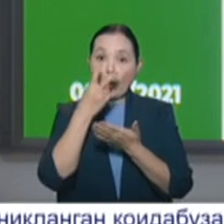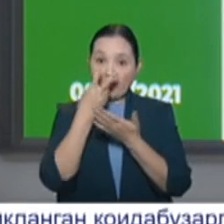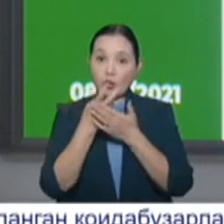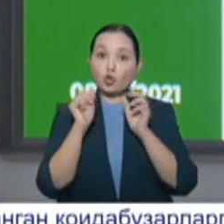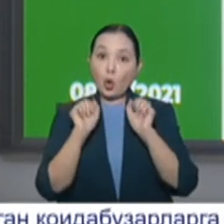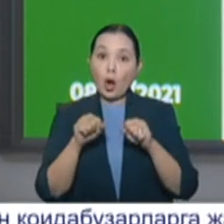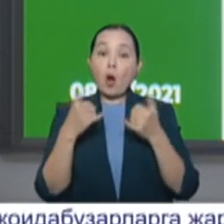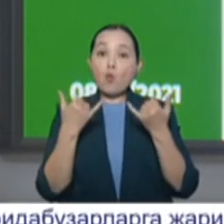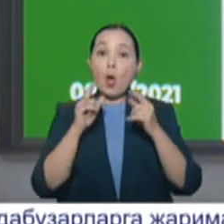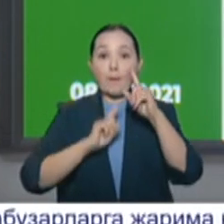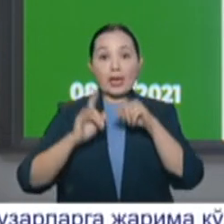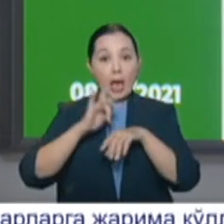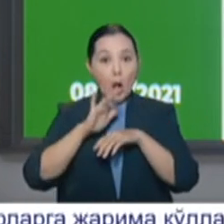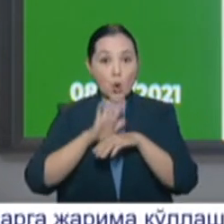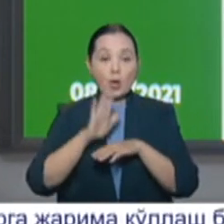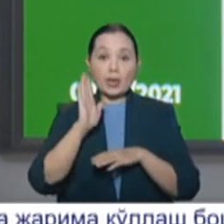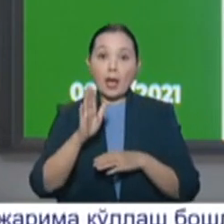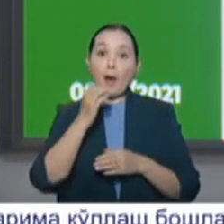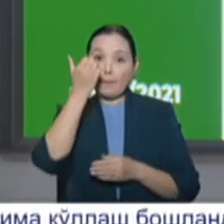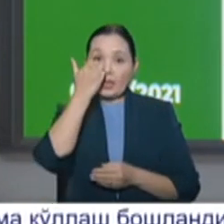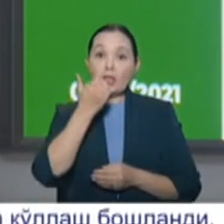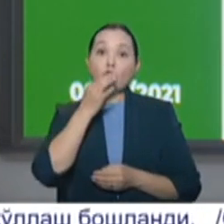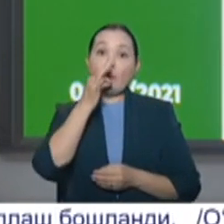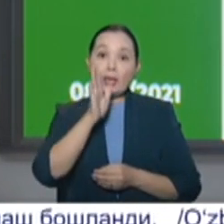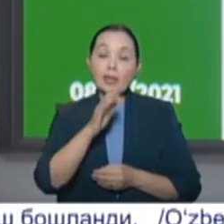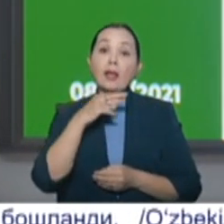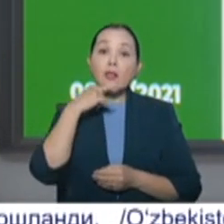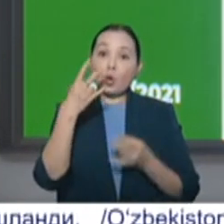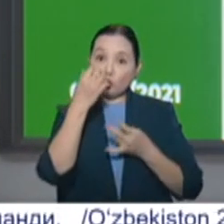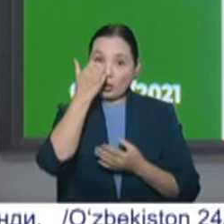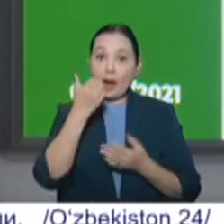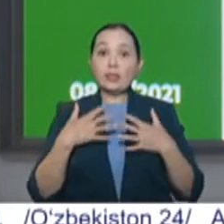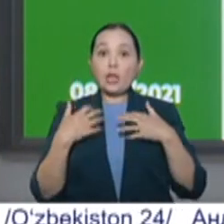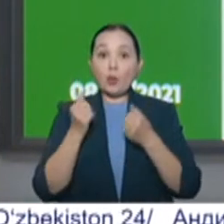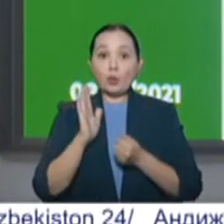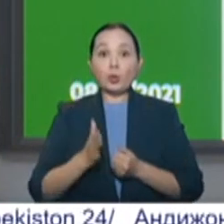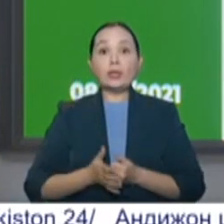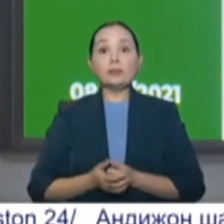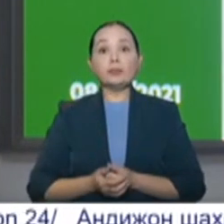Bugungi brifingni yakunlaymiz. Mutasaddilarga minnatdorchilik bildiramiz. E'tibor uchun rahmat. Salomat bo'ling.